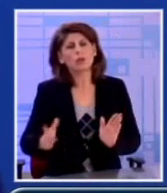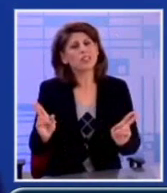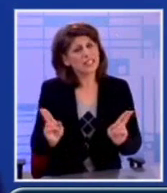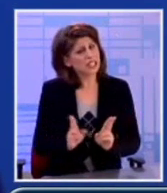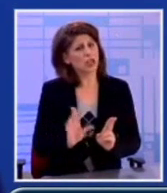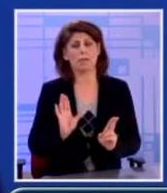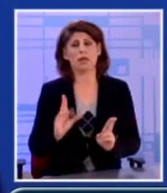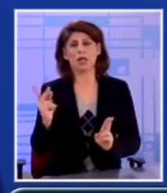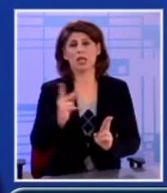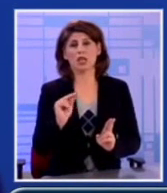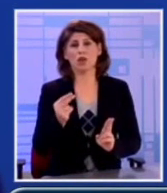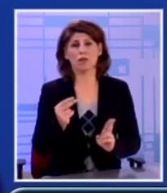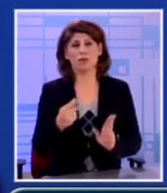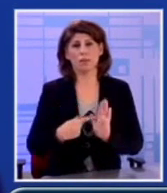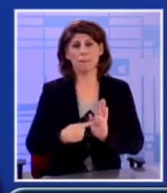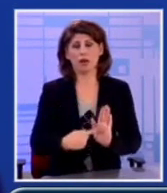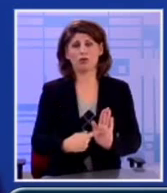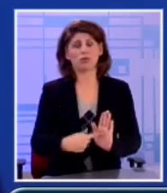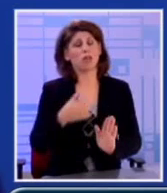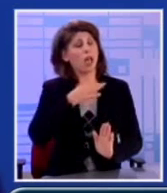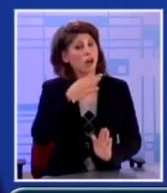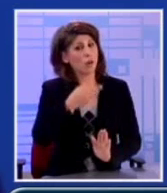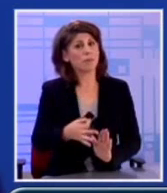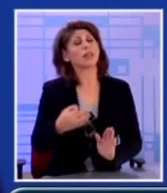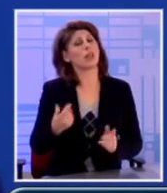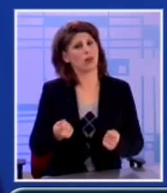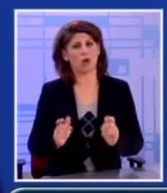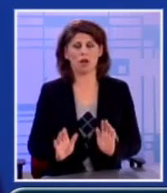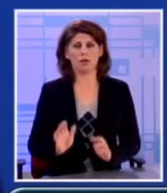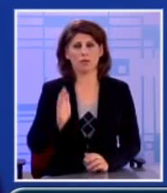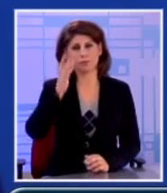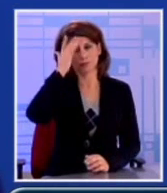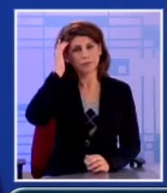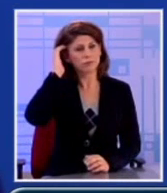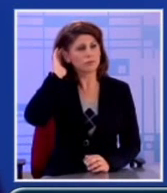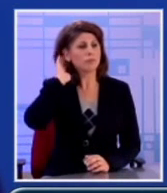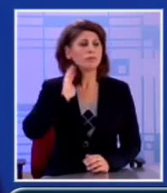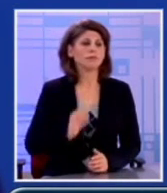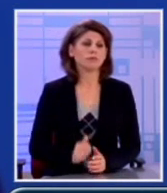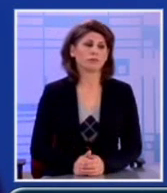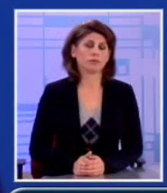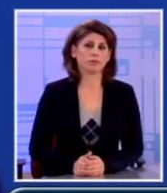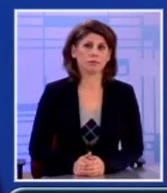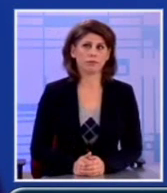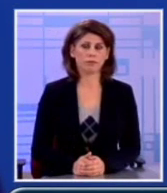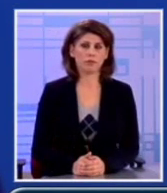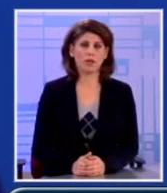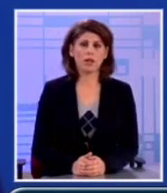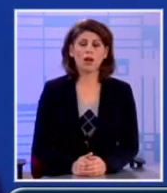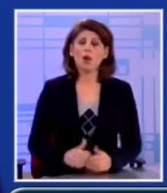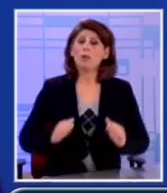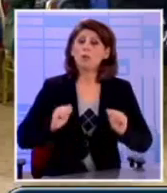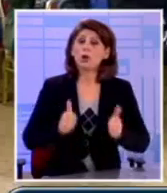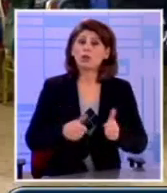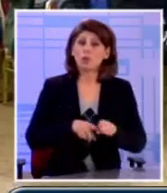σύντομη κοινοβουλευτική μου παρουσία έχω πει και κάνει. Οι πρωτοβουλίες τώρα που έχουν να